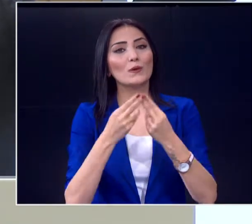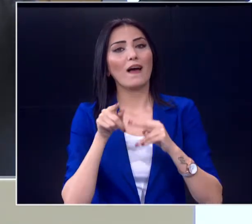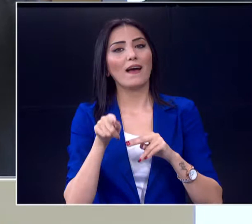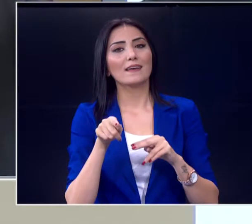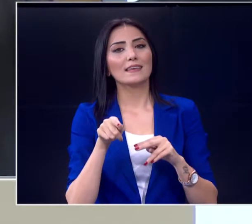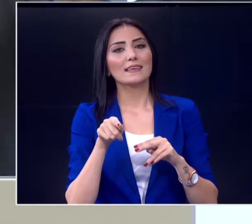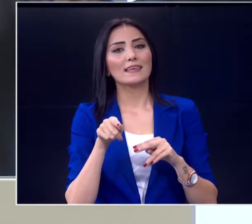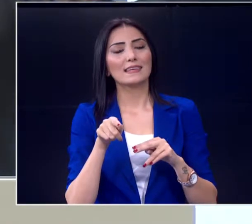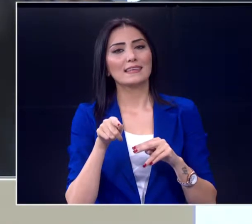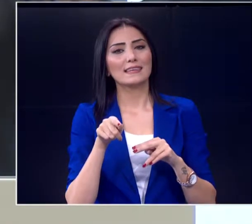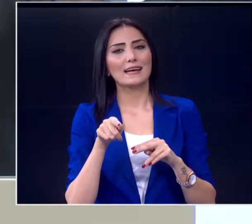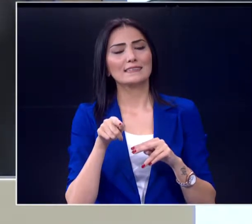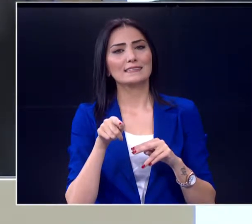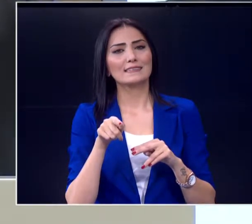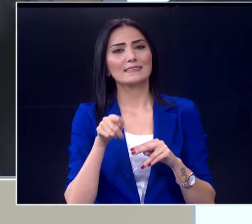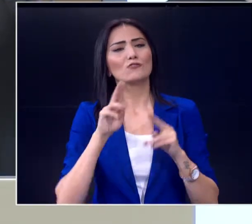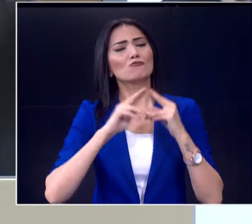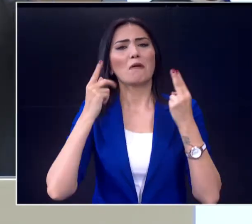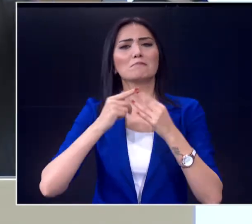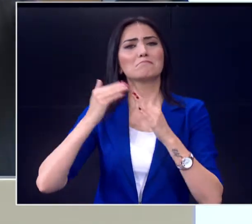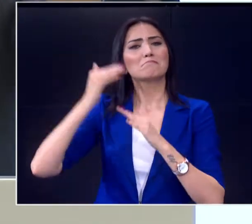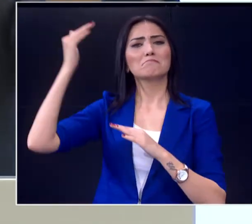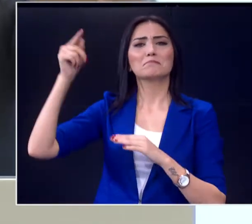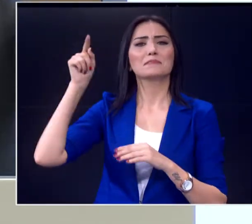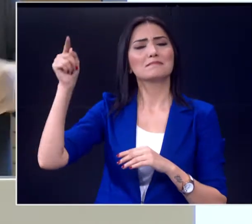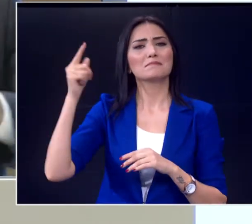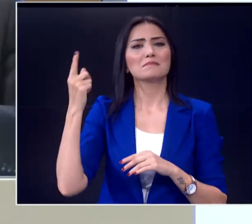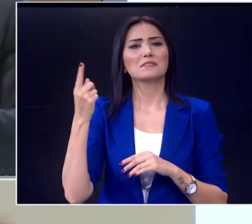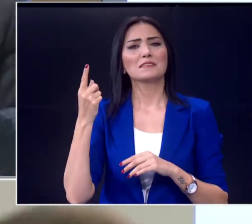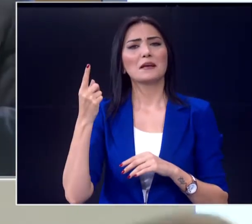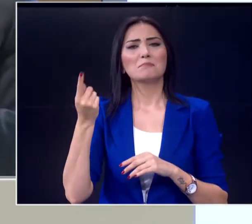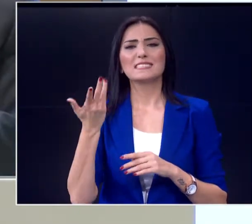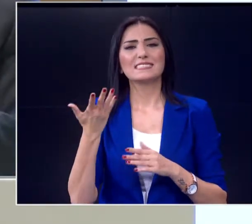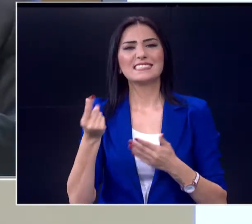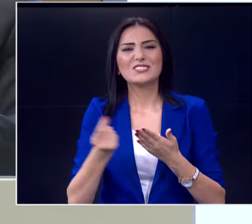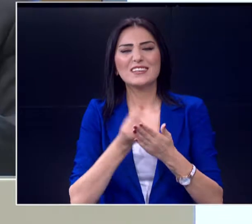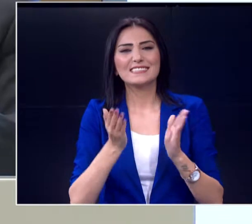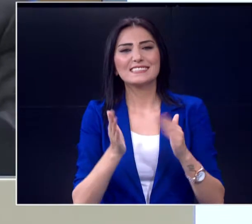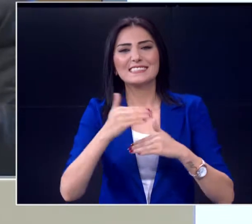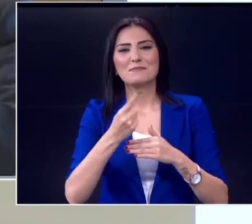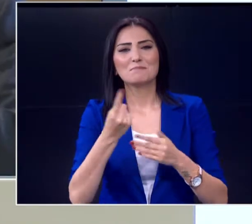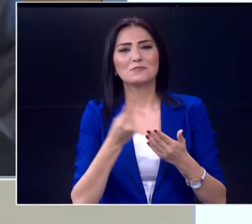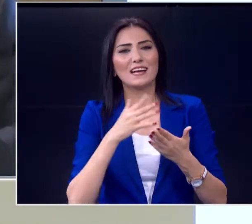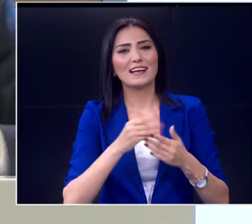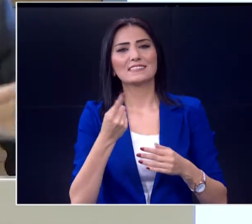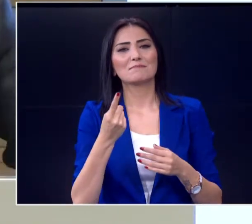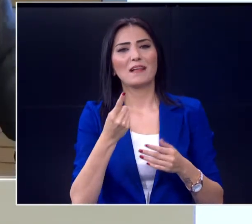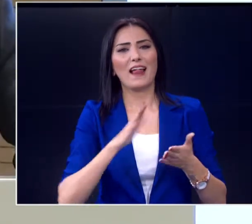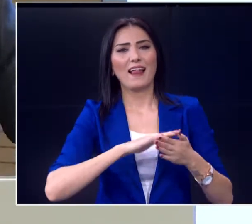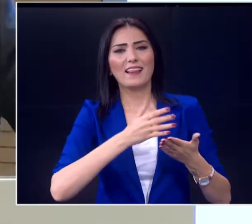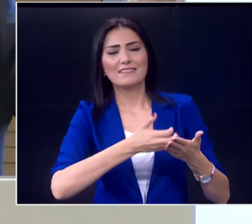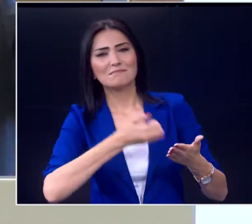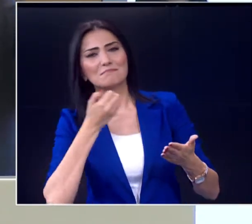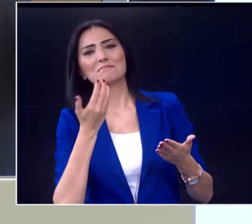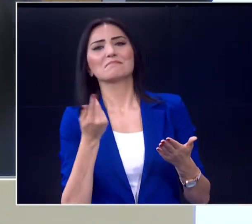Dünyadan icabında birisi efendim bir çeyizlik bir şey hazırlıyor. Lüle taşından bilmem ne